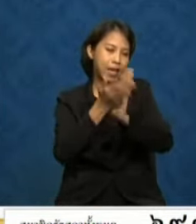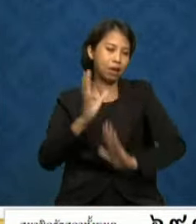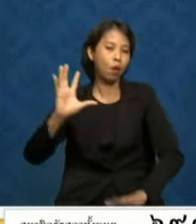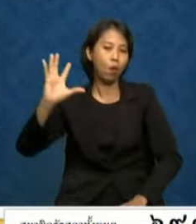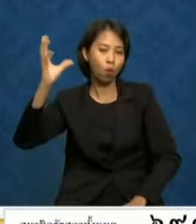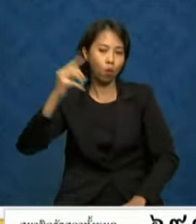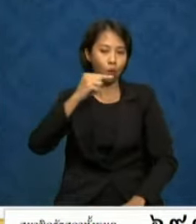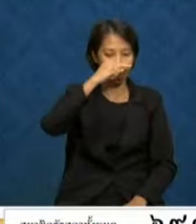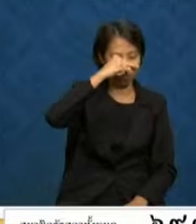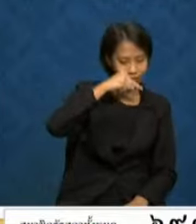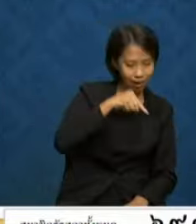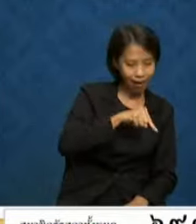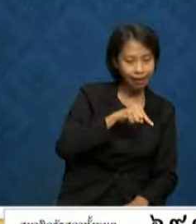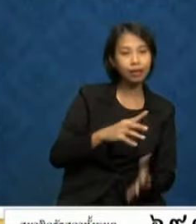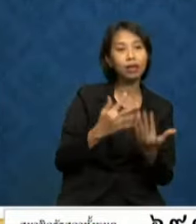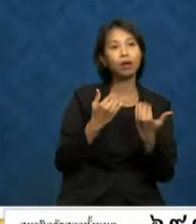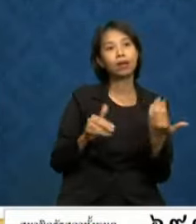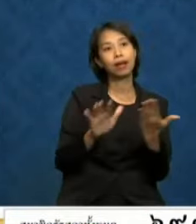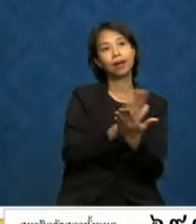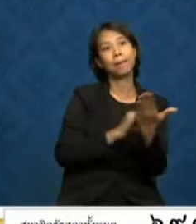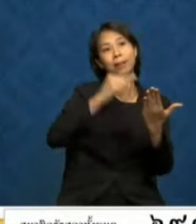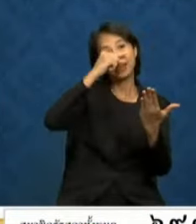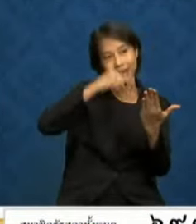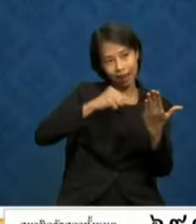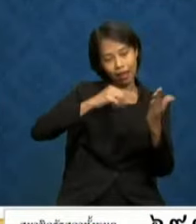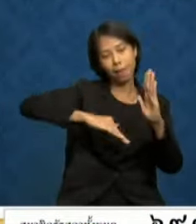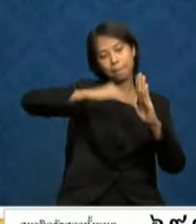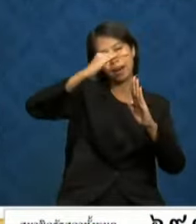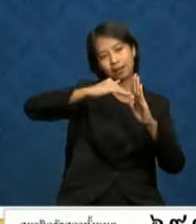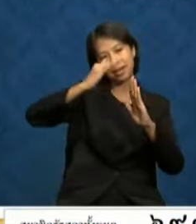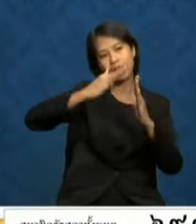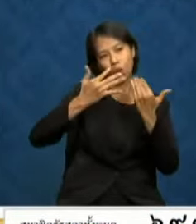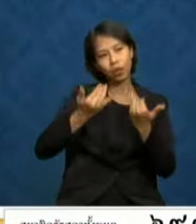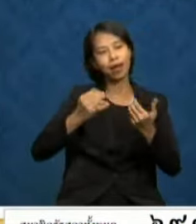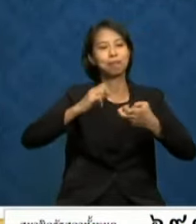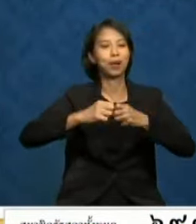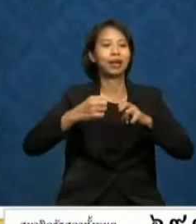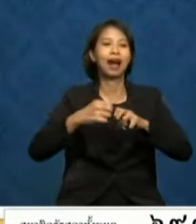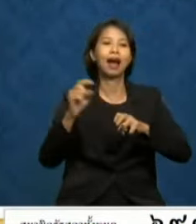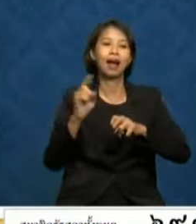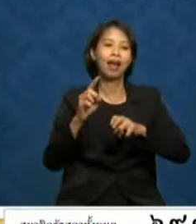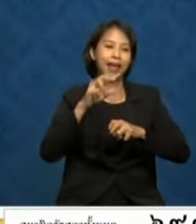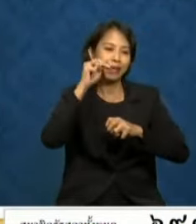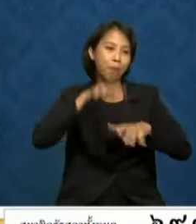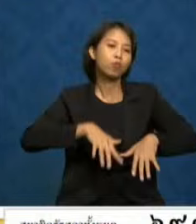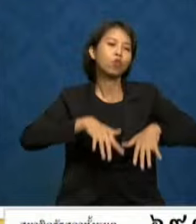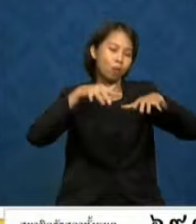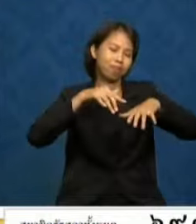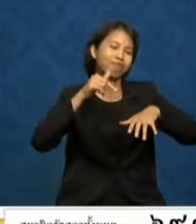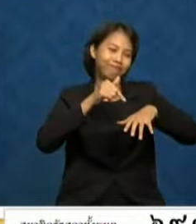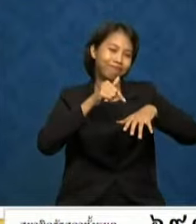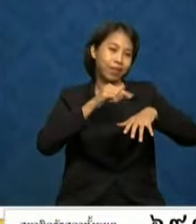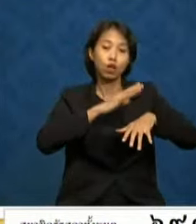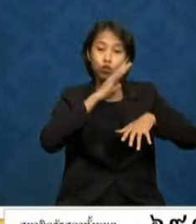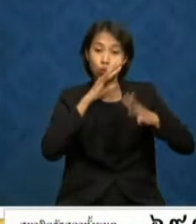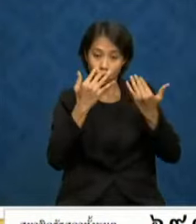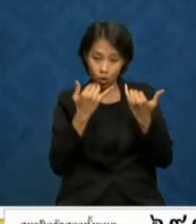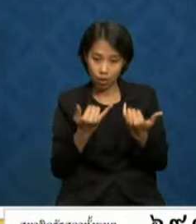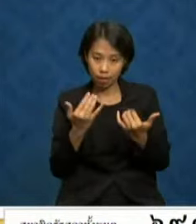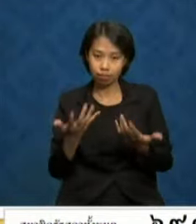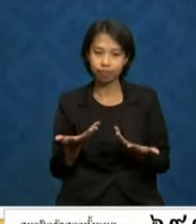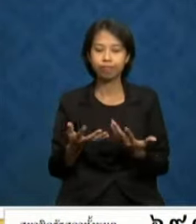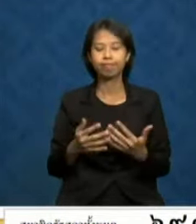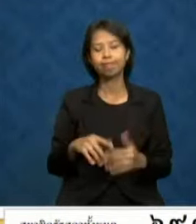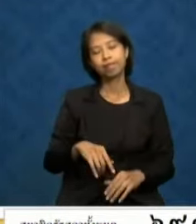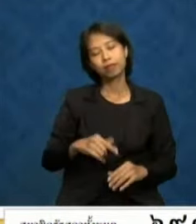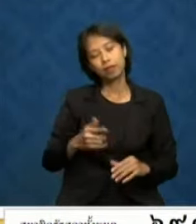ทศไทยเช่นประเทศไทยวันนี้นะทางภาคเหนือที่เจอภัยพิบัติวันนี้เนี่ยก็เกิดจากภัยตัวนี้แหละครับถ้าเราไม่ร่วมกันแล้ว